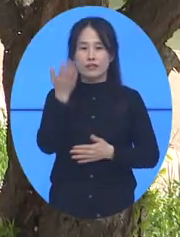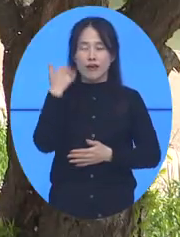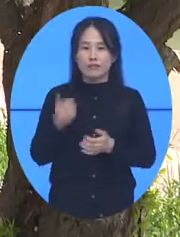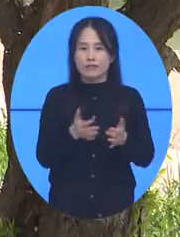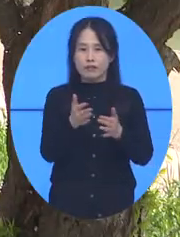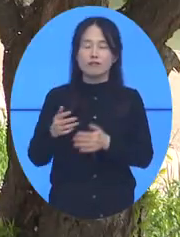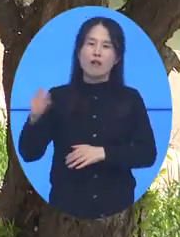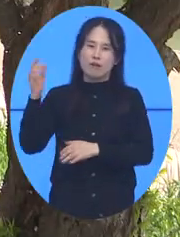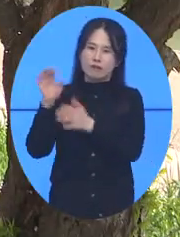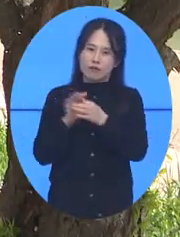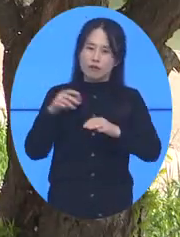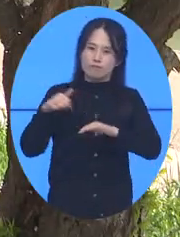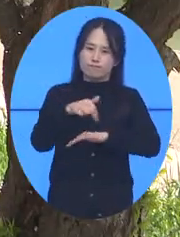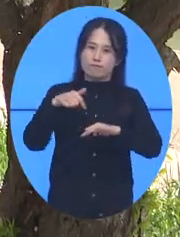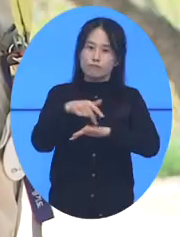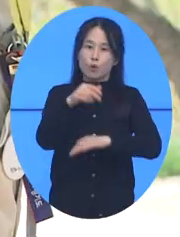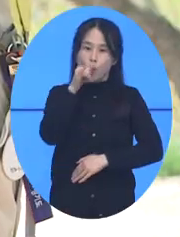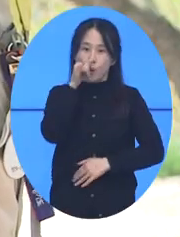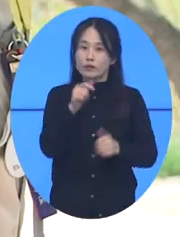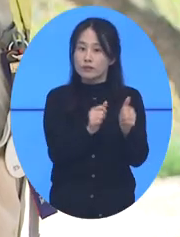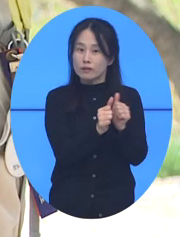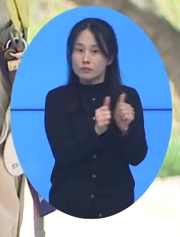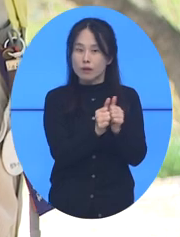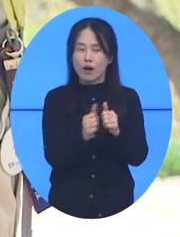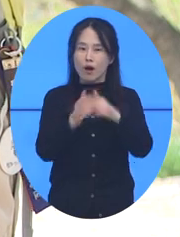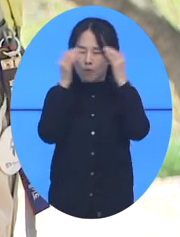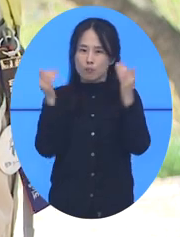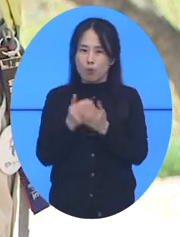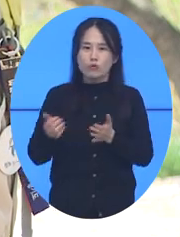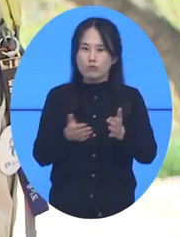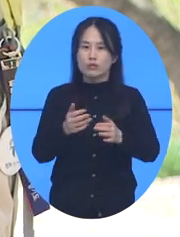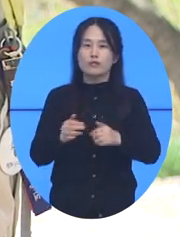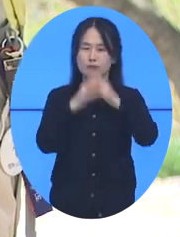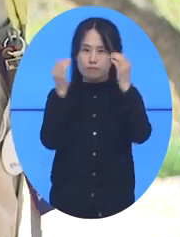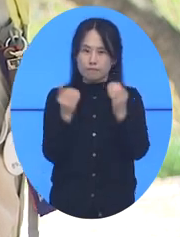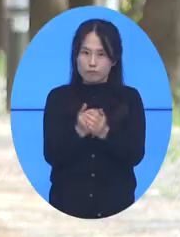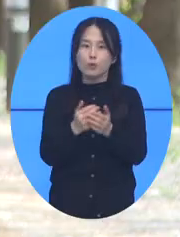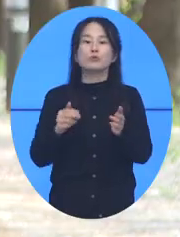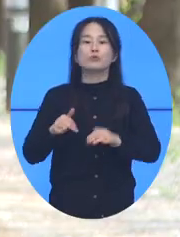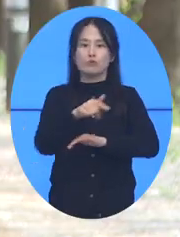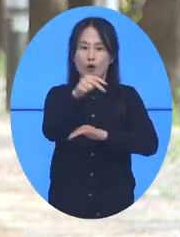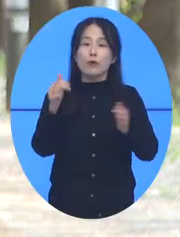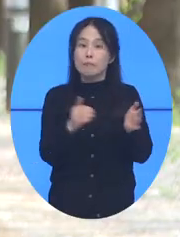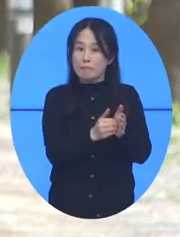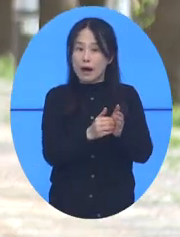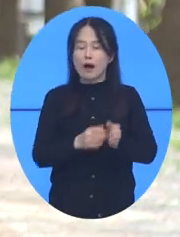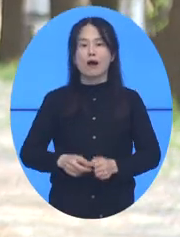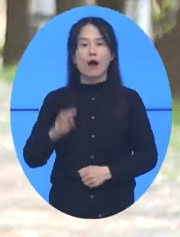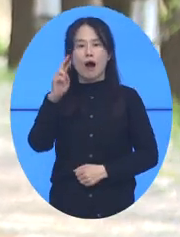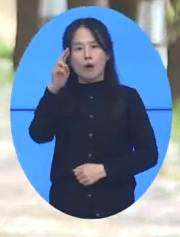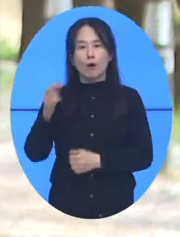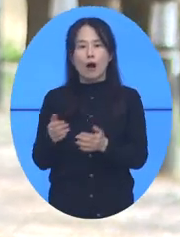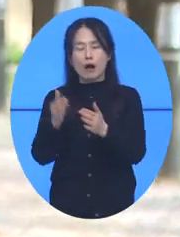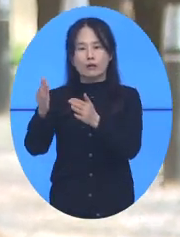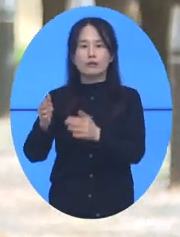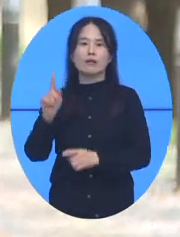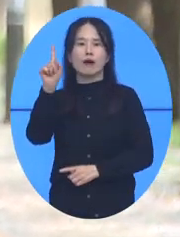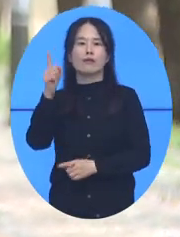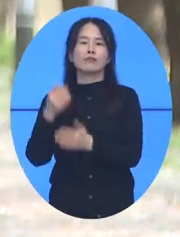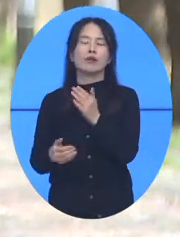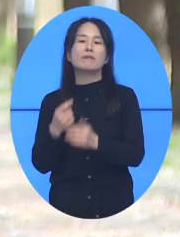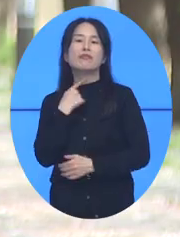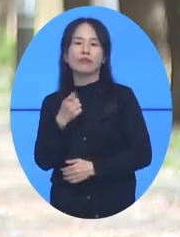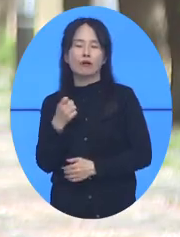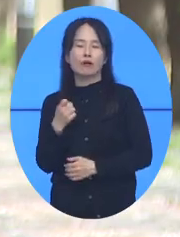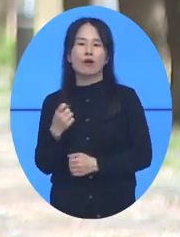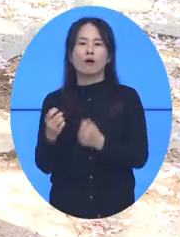옛길을 꾸준히 걷고 있는 최윤영 씨 모든 길에 완주했고 미개통 구간인 강화길만 남겨놓은 상태였기에 6대로의 완전